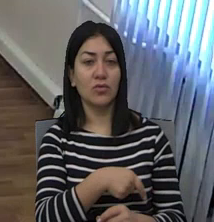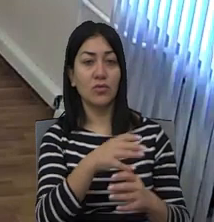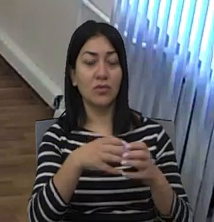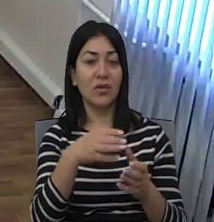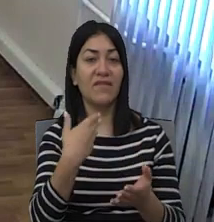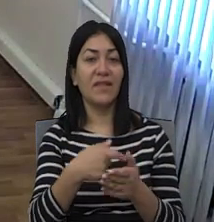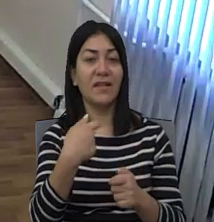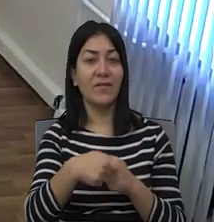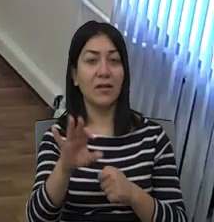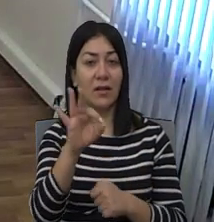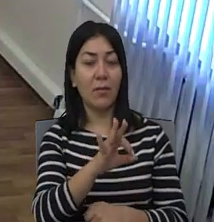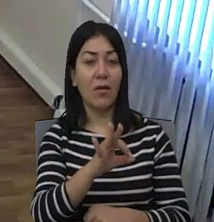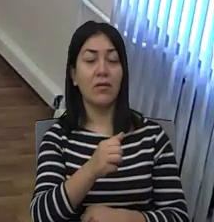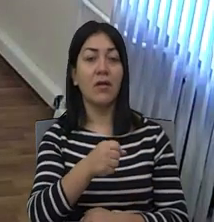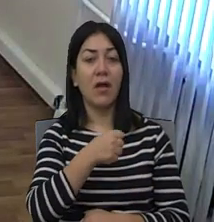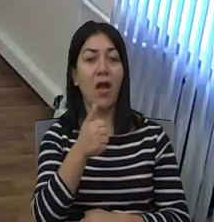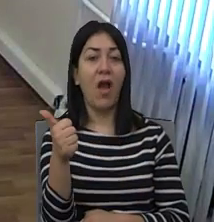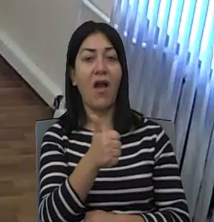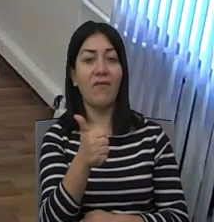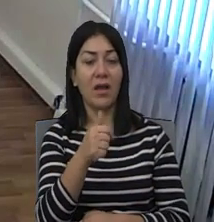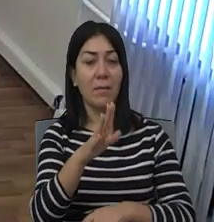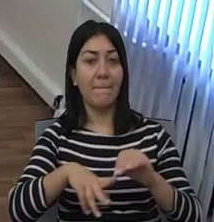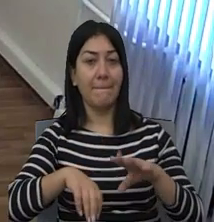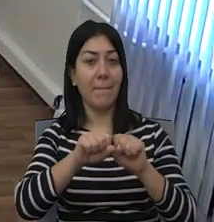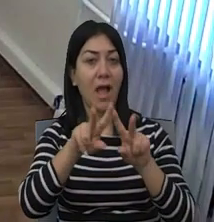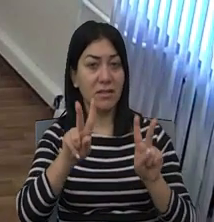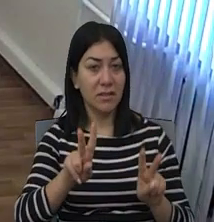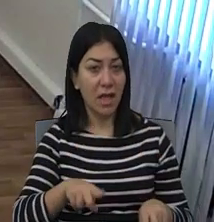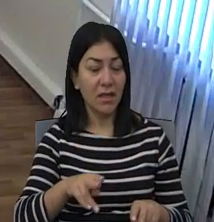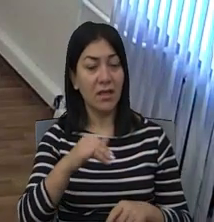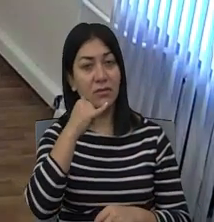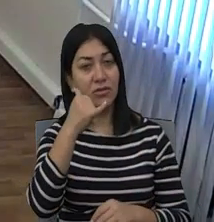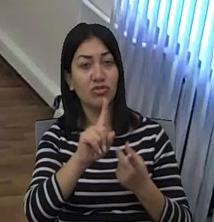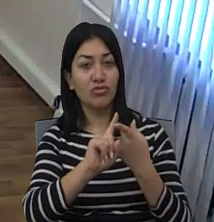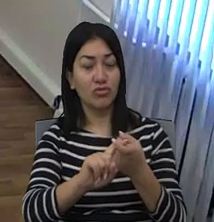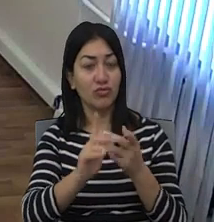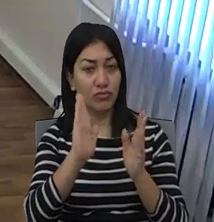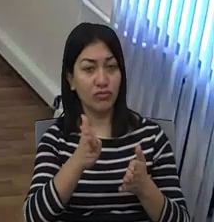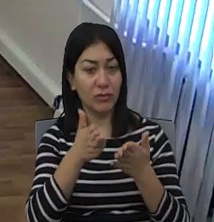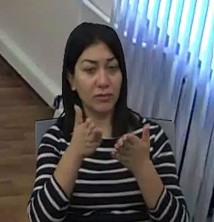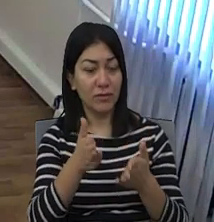ավակ մասնագետը, մեր պատասխանատուն կապ կհաստատի ձեզ հետ, որպեսի